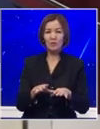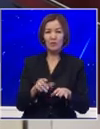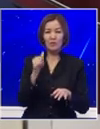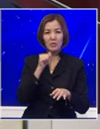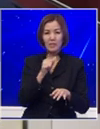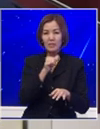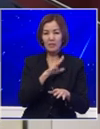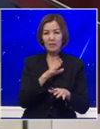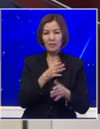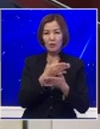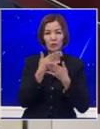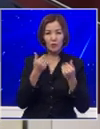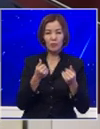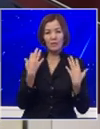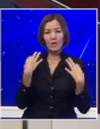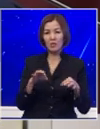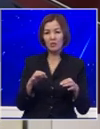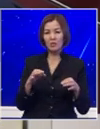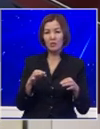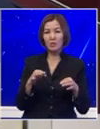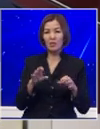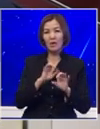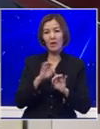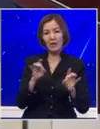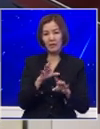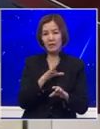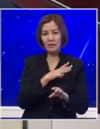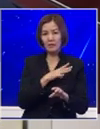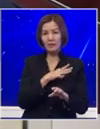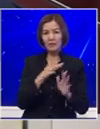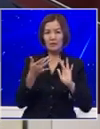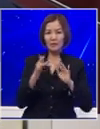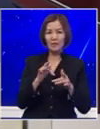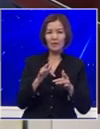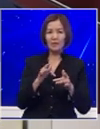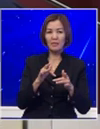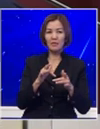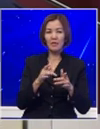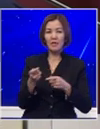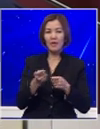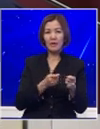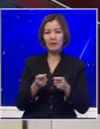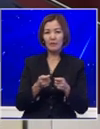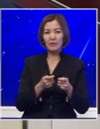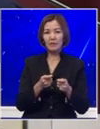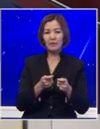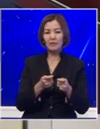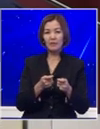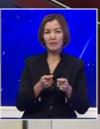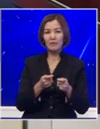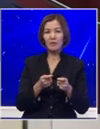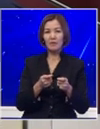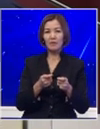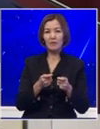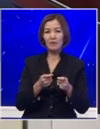жасырып жатқан жоқпыз, ашық айтып жатырмыз. Проблеманың бәрі біздің сайтта да, мынау кейін әкімдіктердің, ауыл